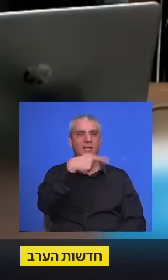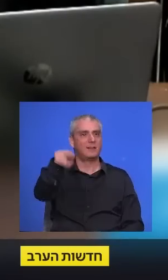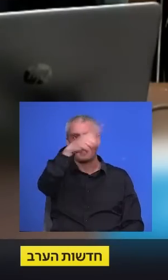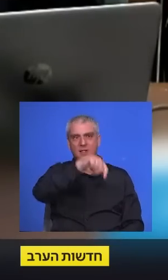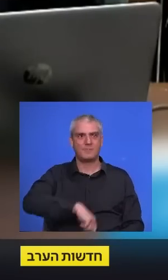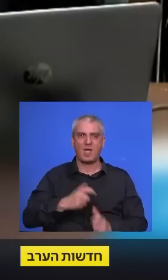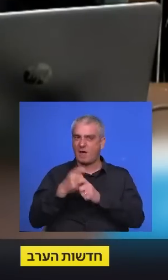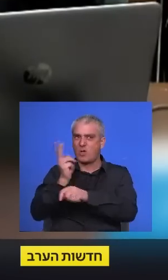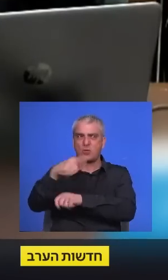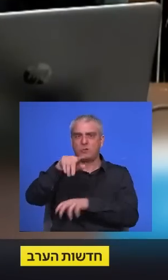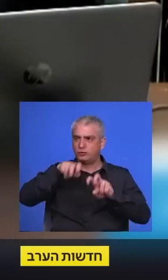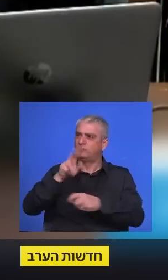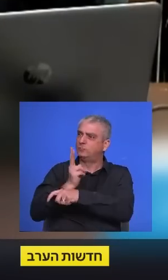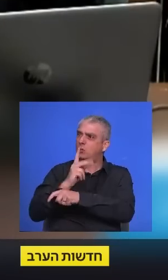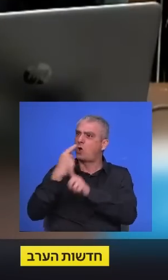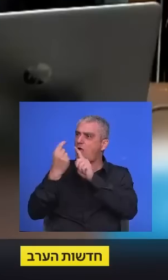נוכלים